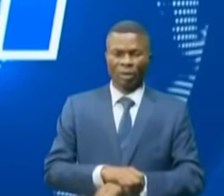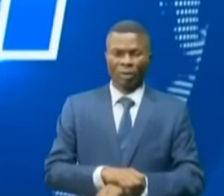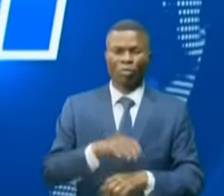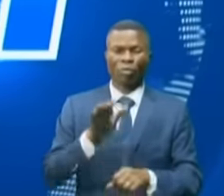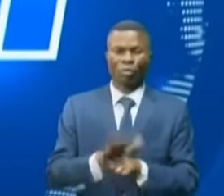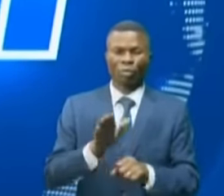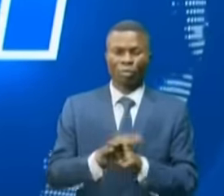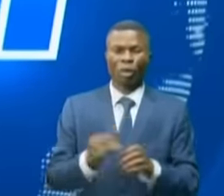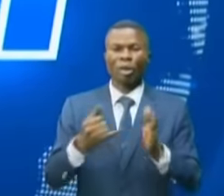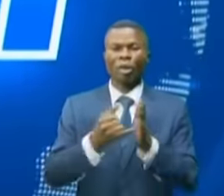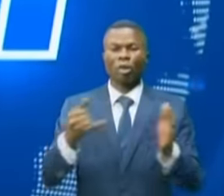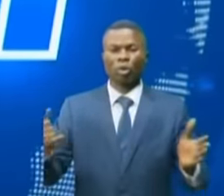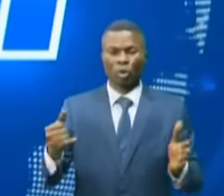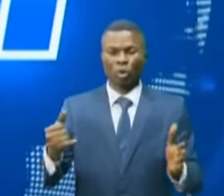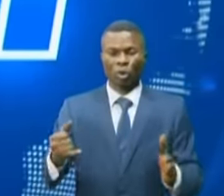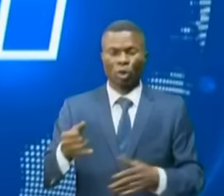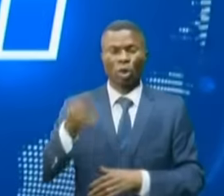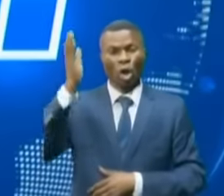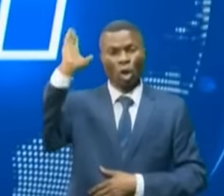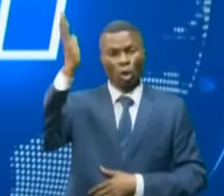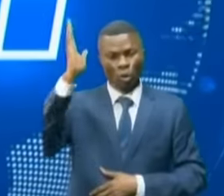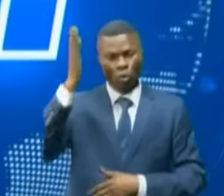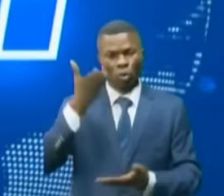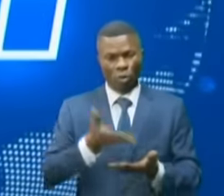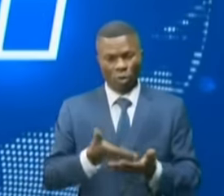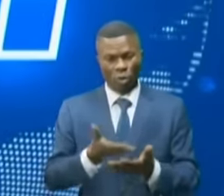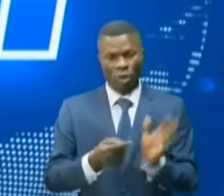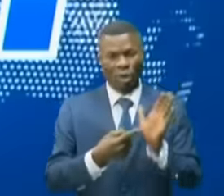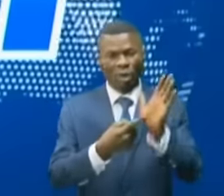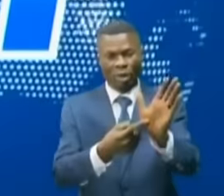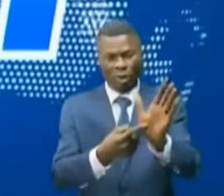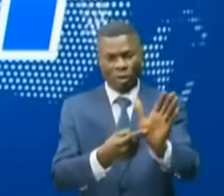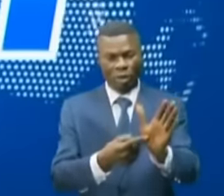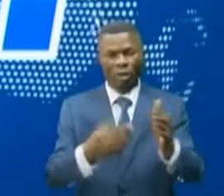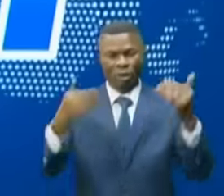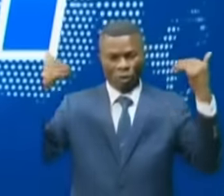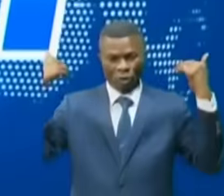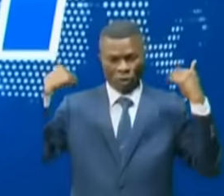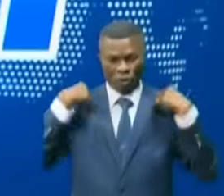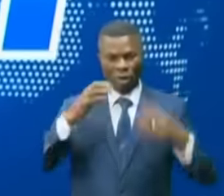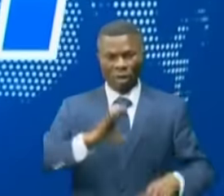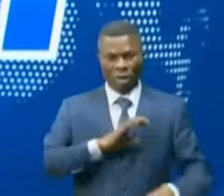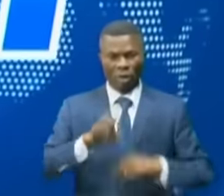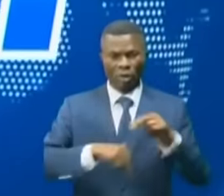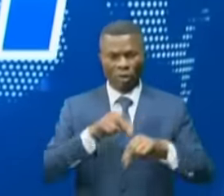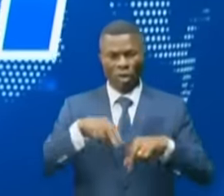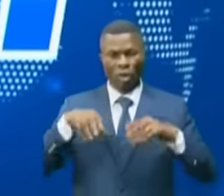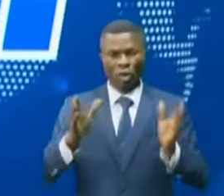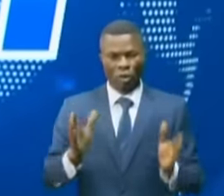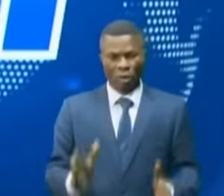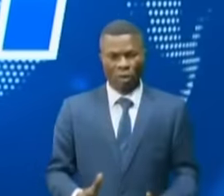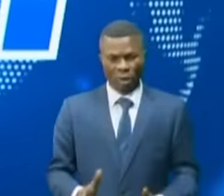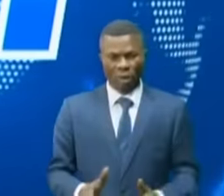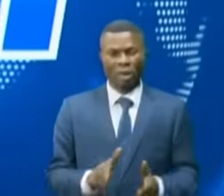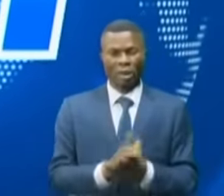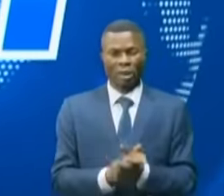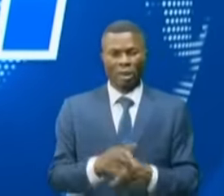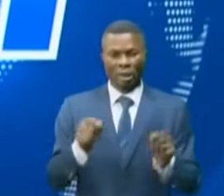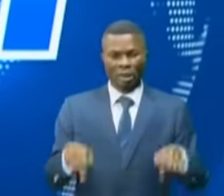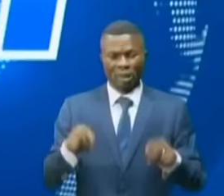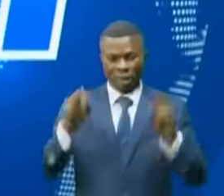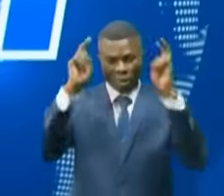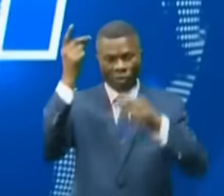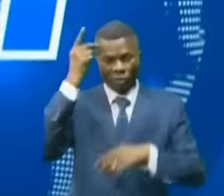plus d'une soixantaine de malfrats. Ils ont été présentés au commandant de la police nationale congolaise de